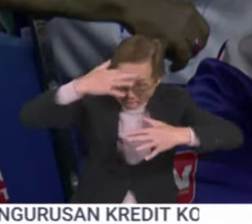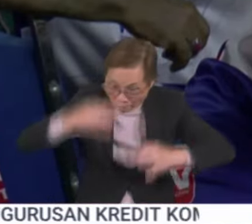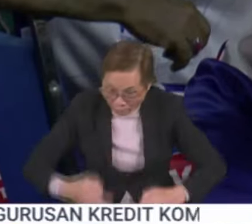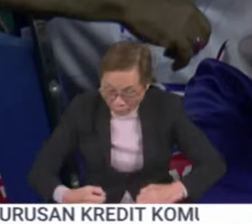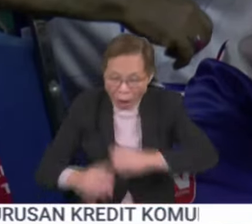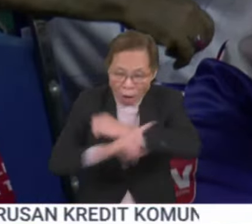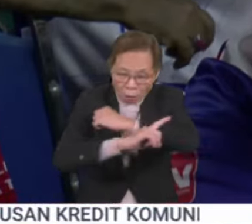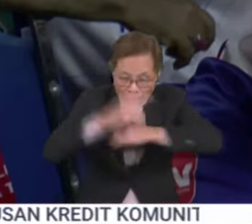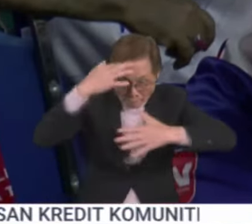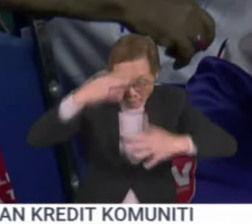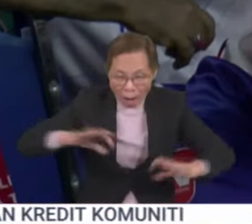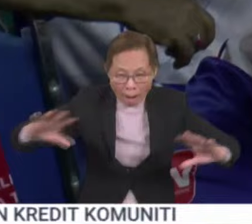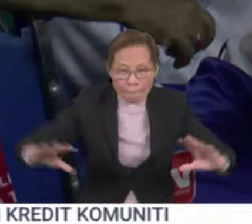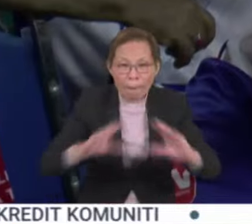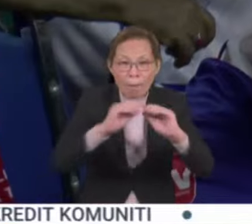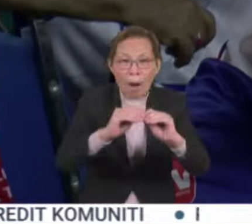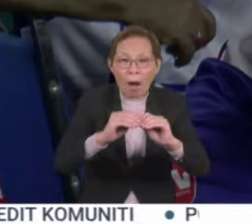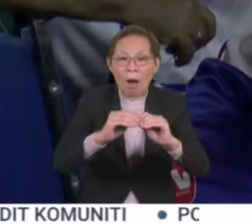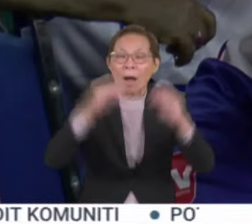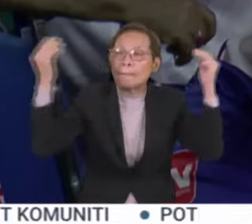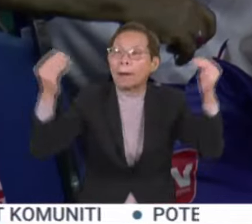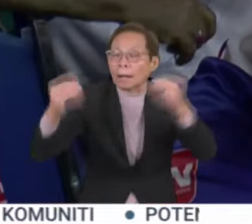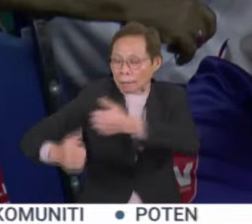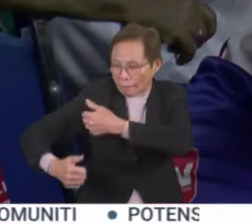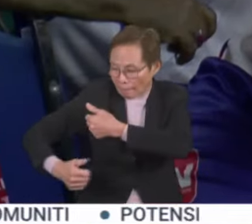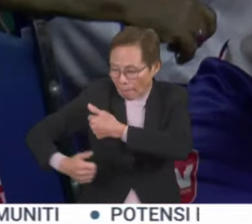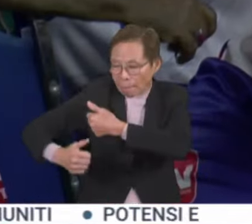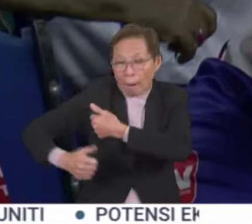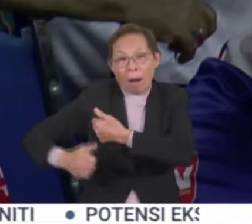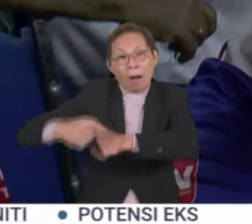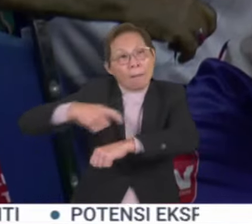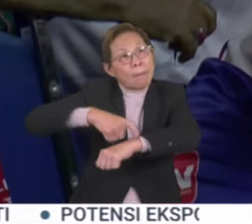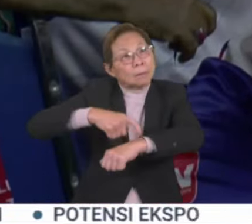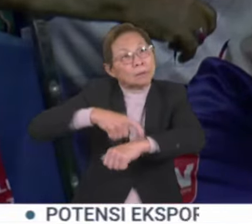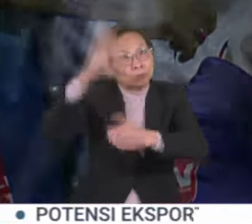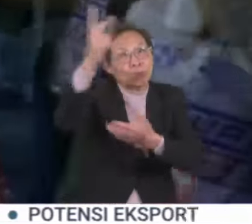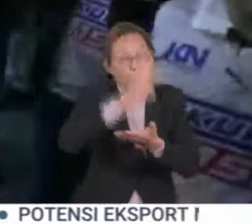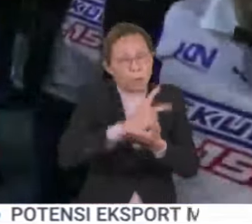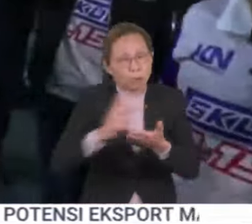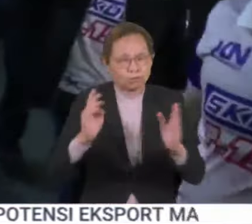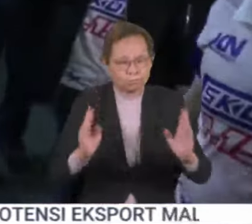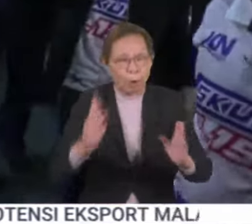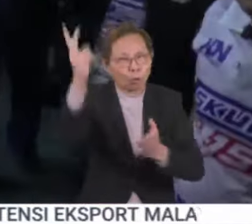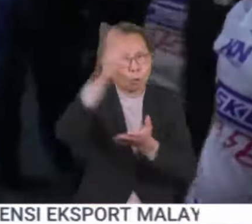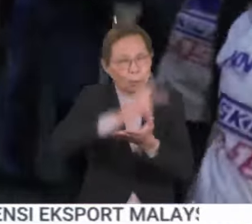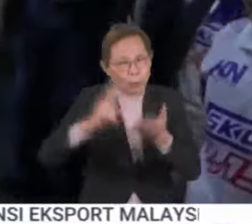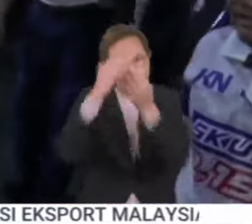dalam mesyuarat Majlis Angkatan Tentera dalam masa 2 minggu lagi.